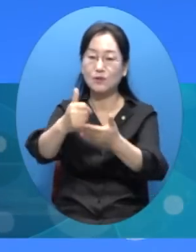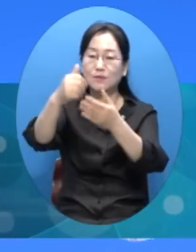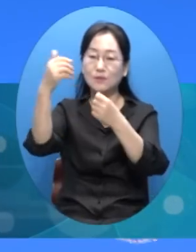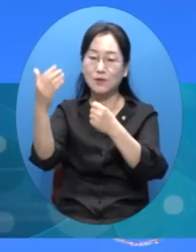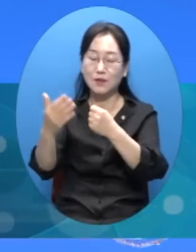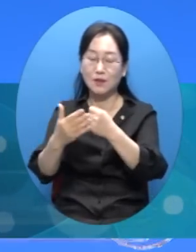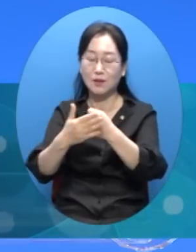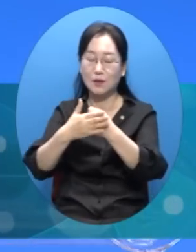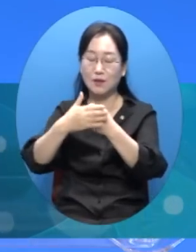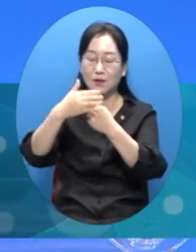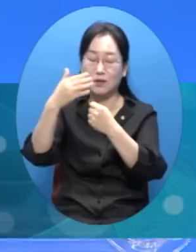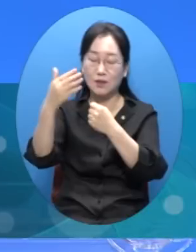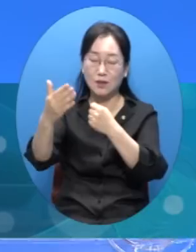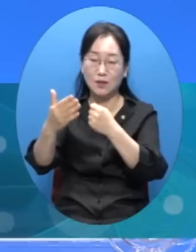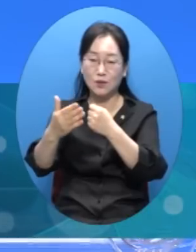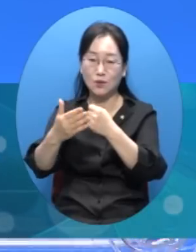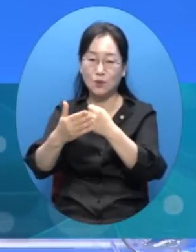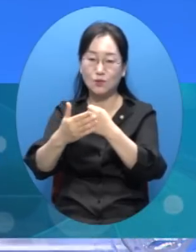주님의